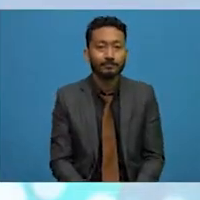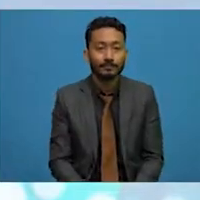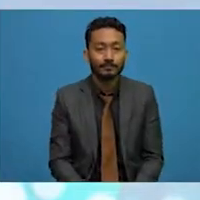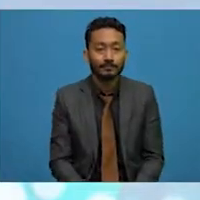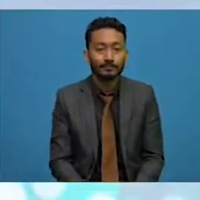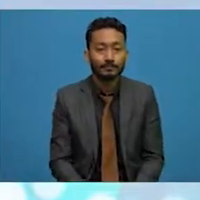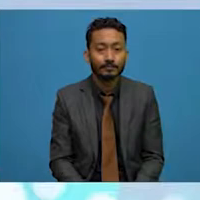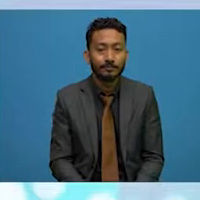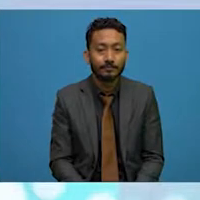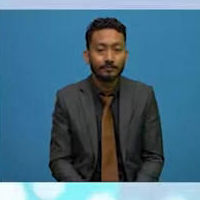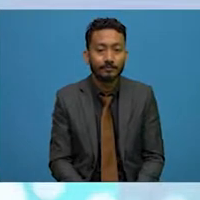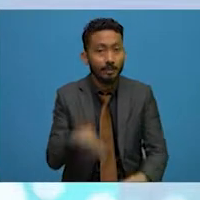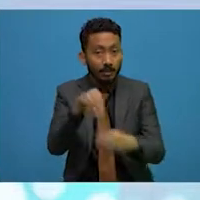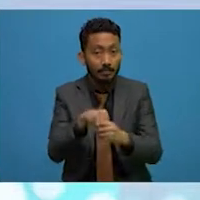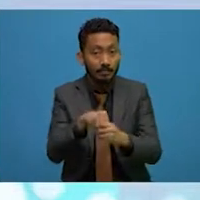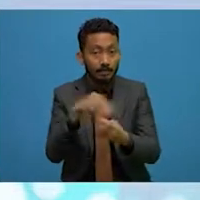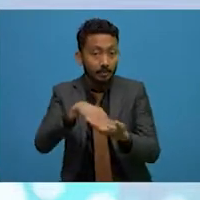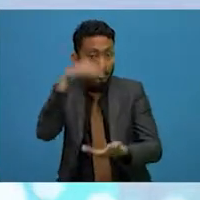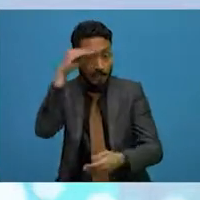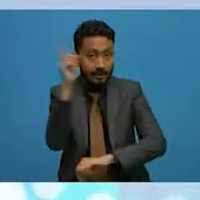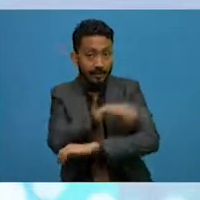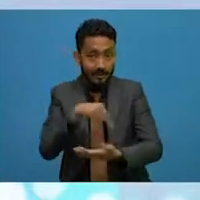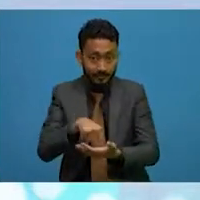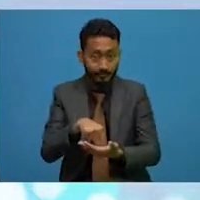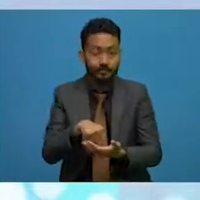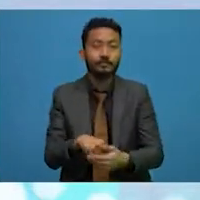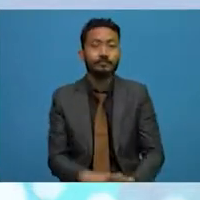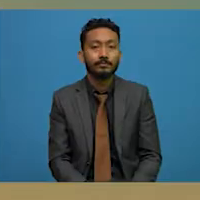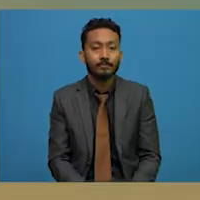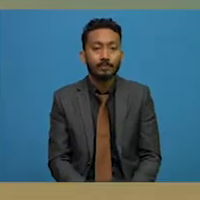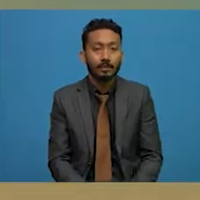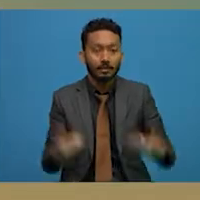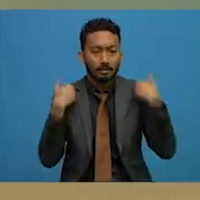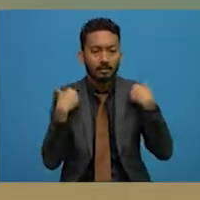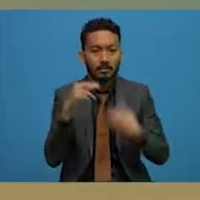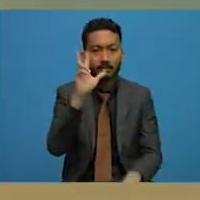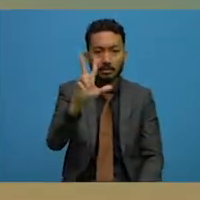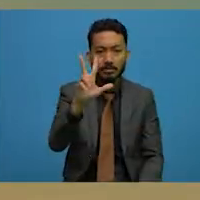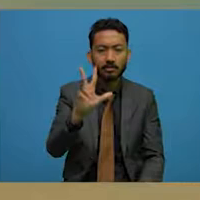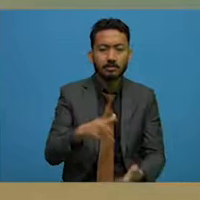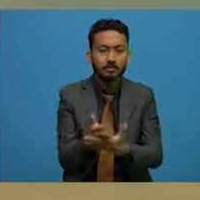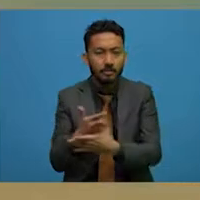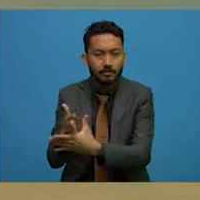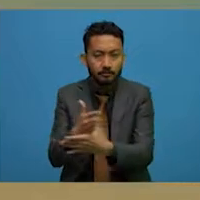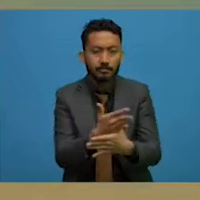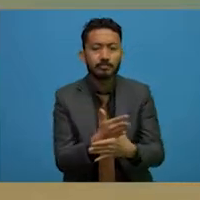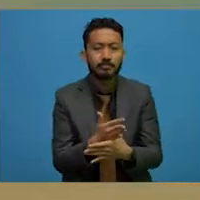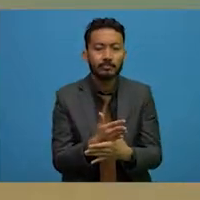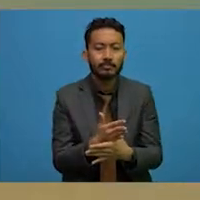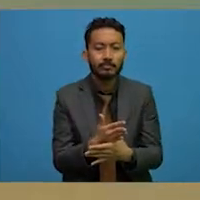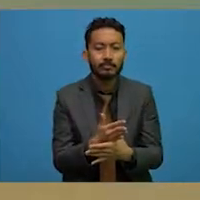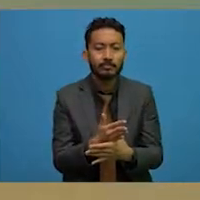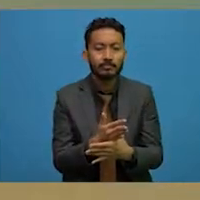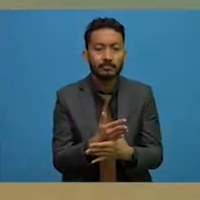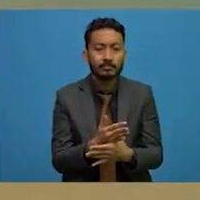Sebagai pengetahuan umum, dalam pengajaran dan pembelajaran di penggal 3, terdapat 3 bahagian yang akan